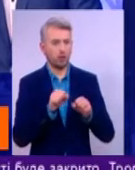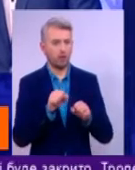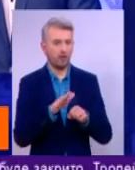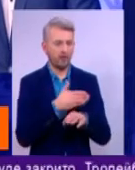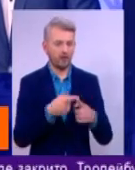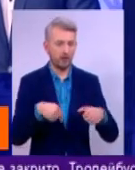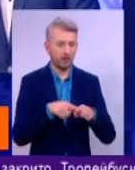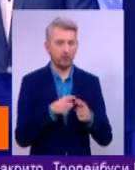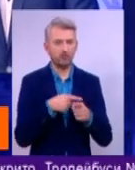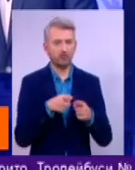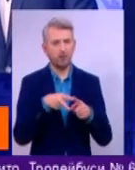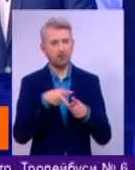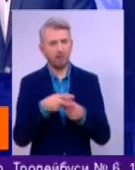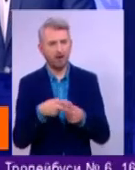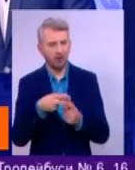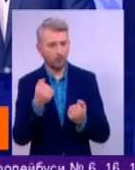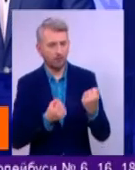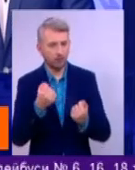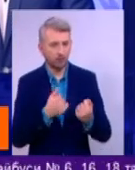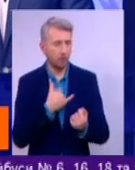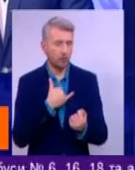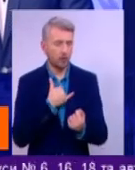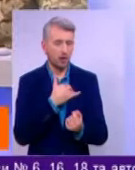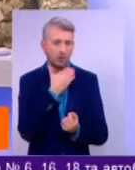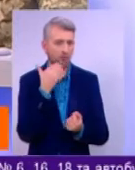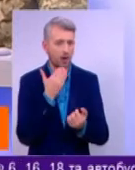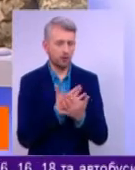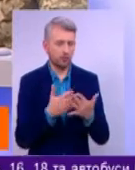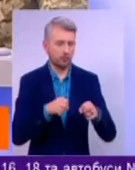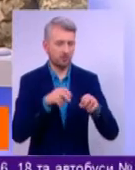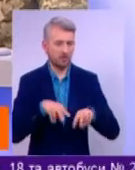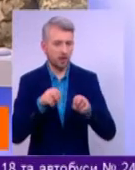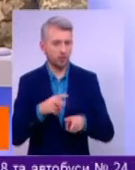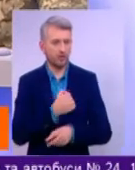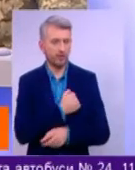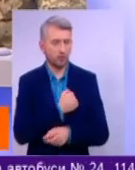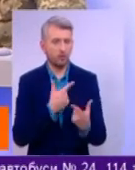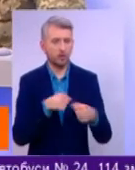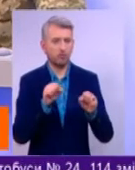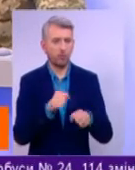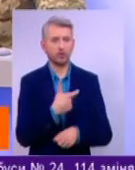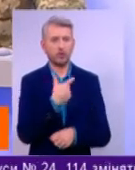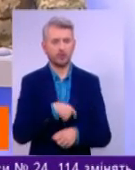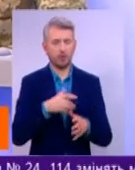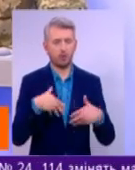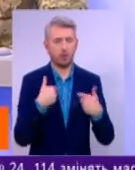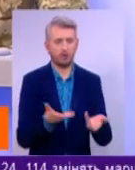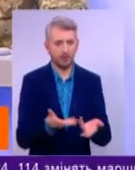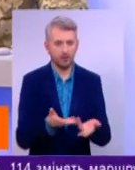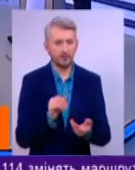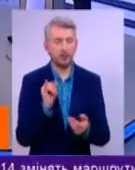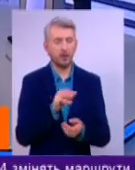чи механіком-водієм. У нас велика кількість спеціальностей військових, де можна себе проявити.